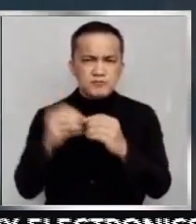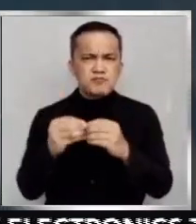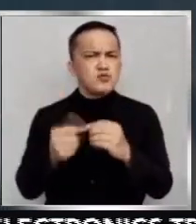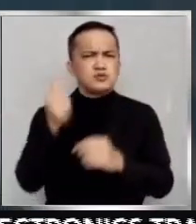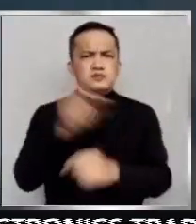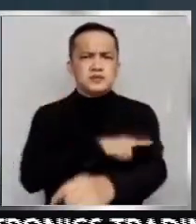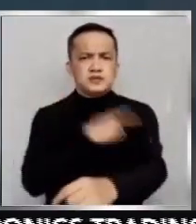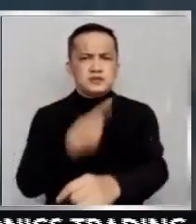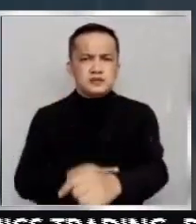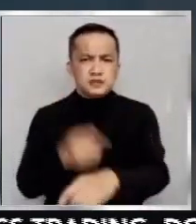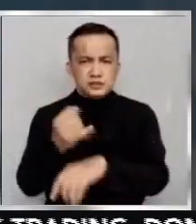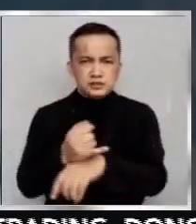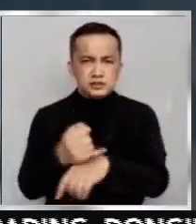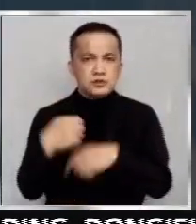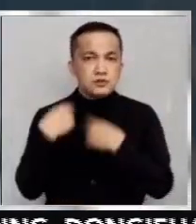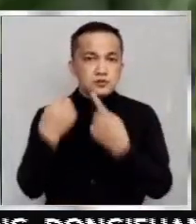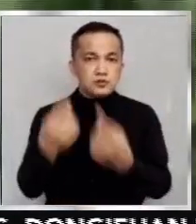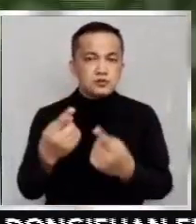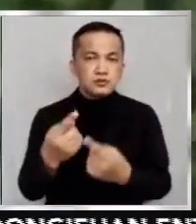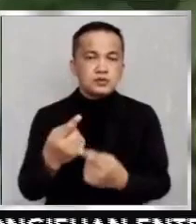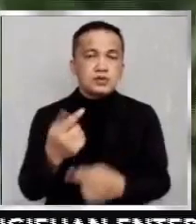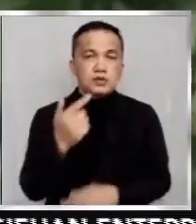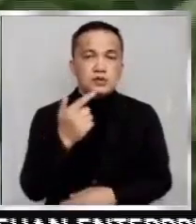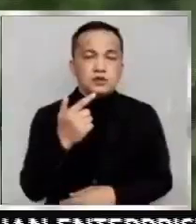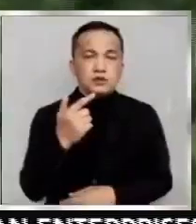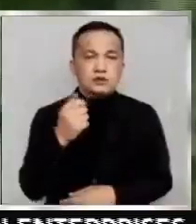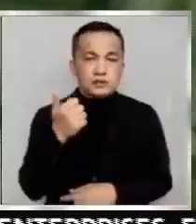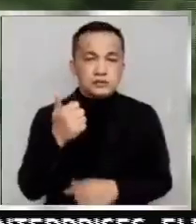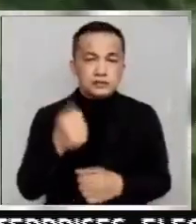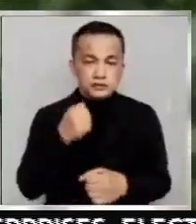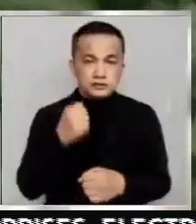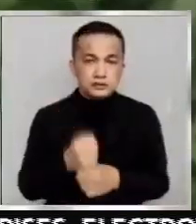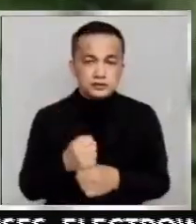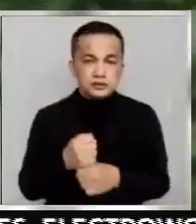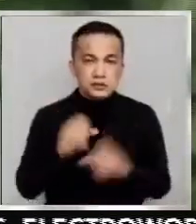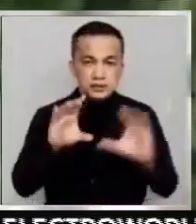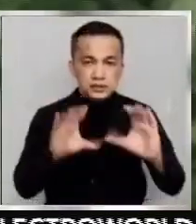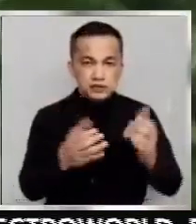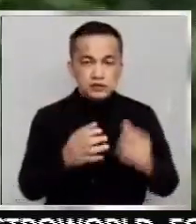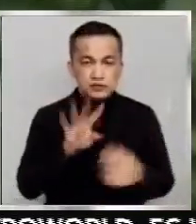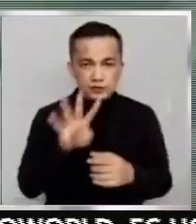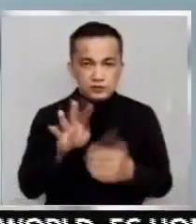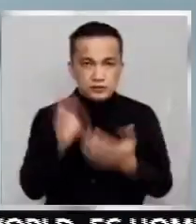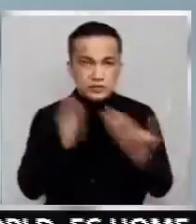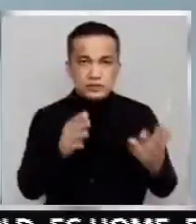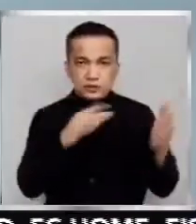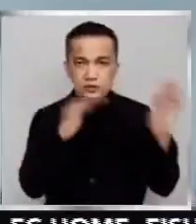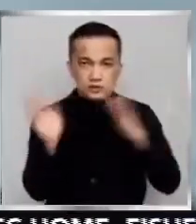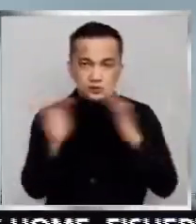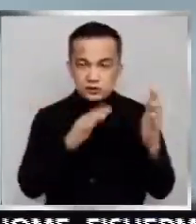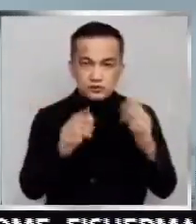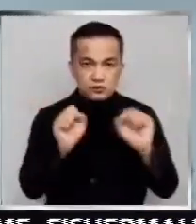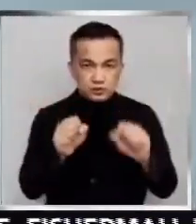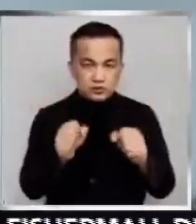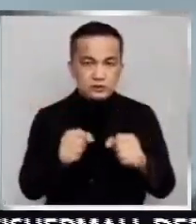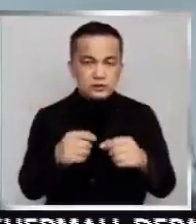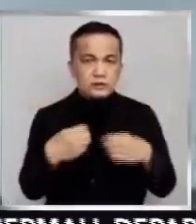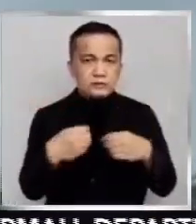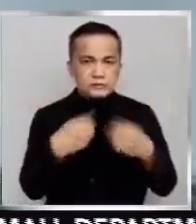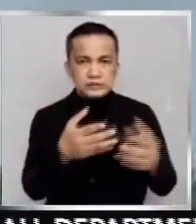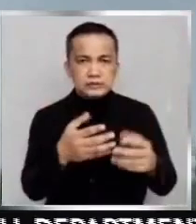isla makalipas ang isang dekada. Dahil pang Category 4 ang dala nitong hangin at posible pang magdulot ng matinding